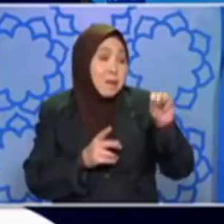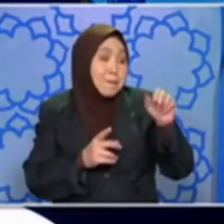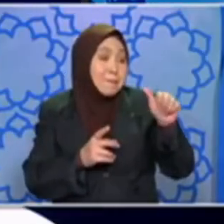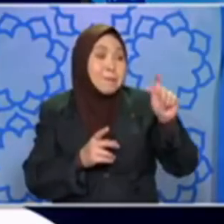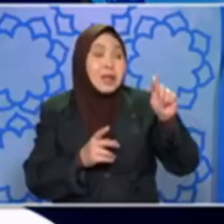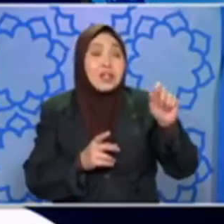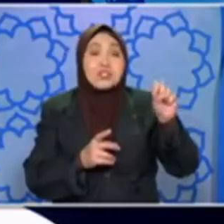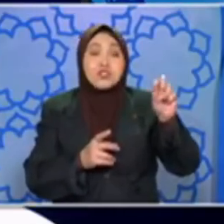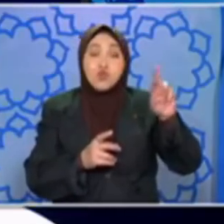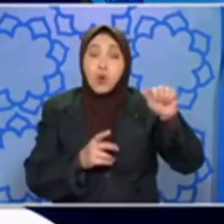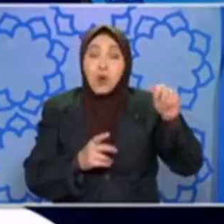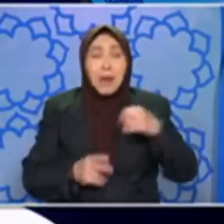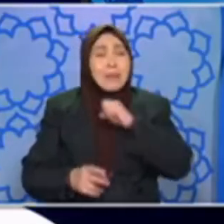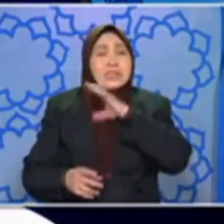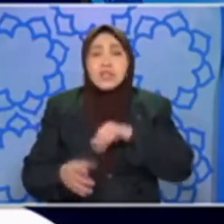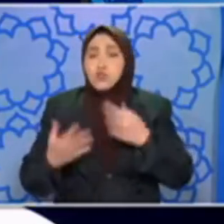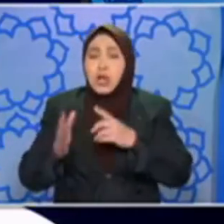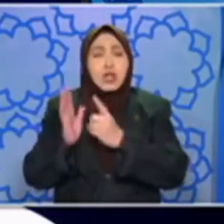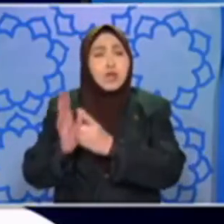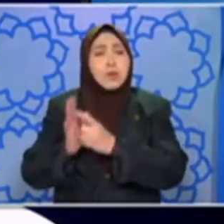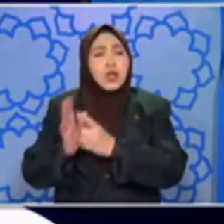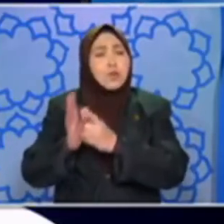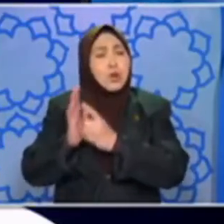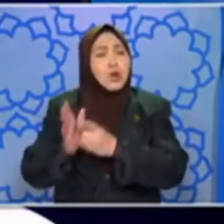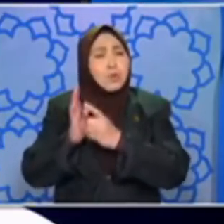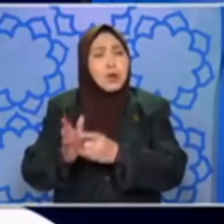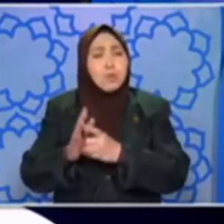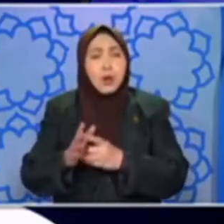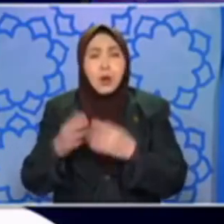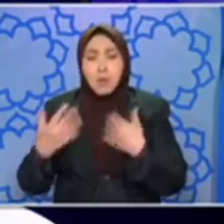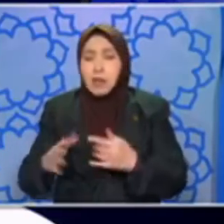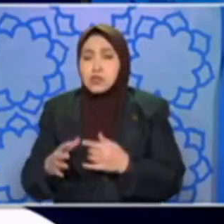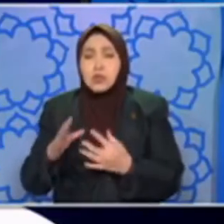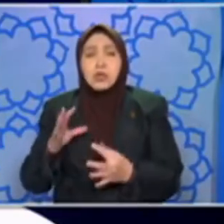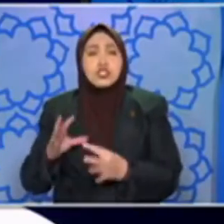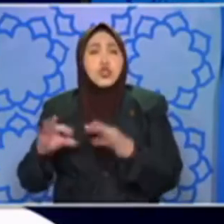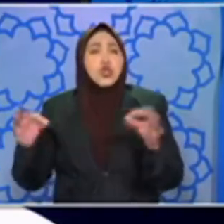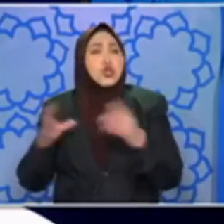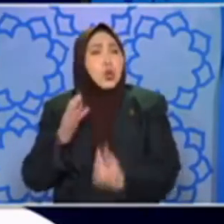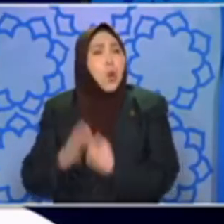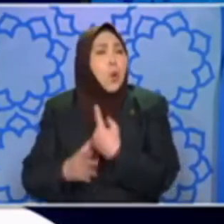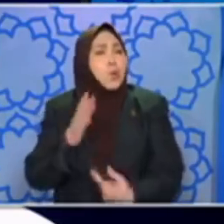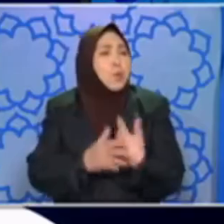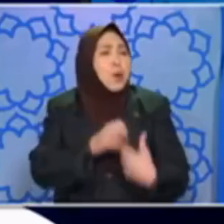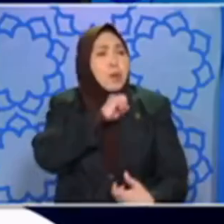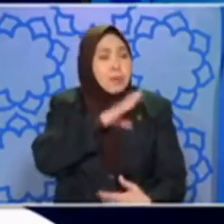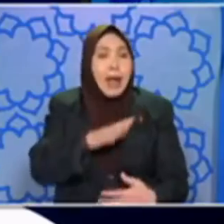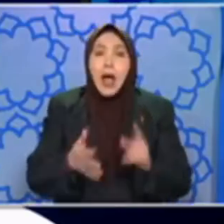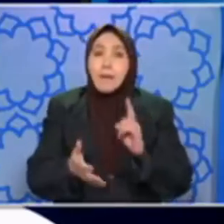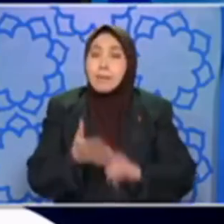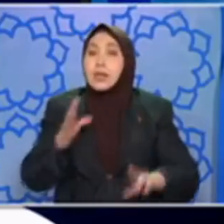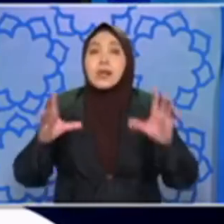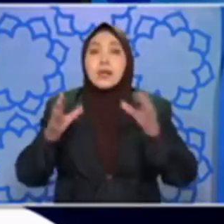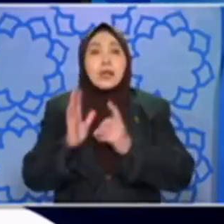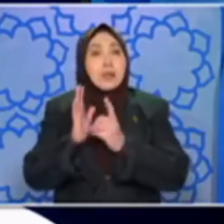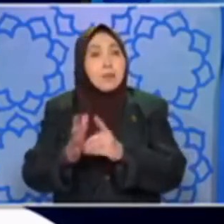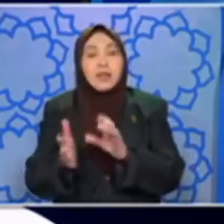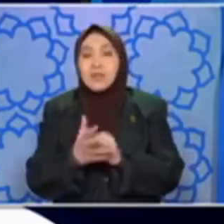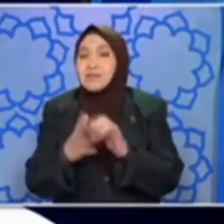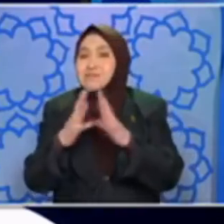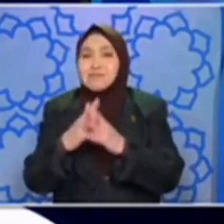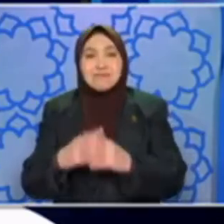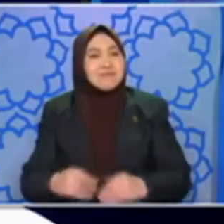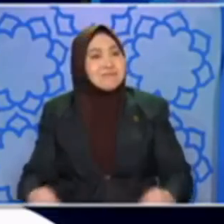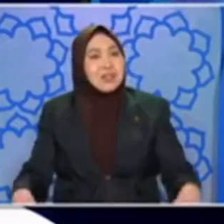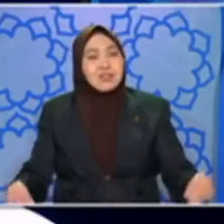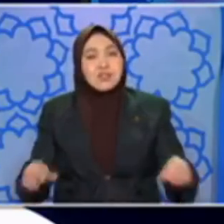menyesal. Kalau orang tu dah derma ustaz ya, lepas tu dia mengungkit dan dia menyesal, apa yang dia derma itu habis. Contohnya lah